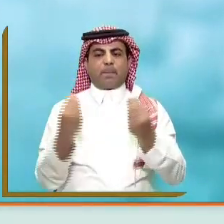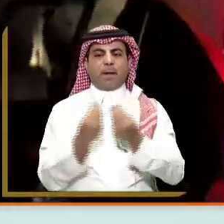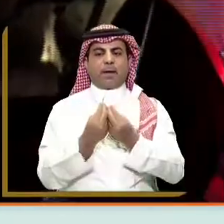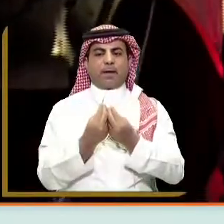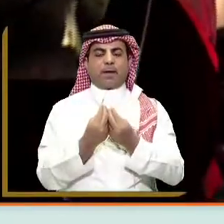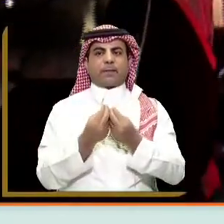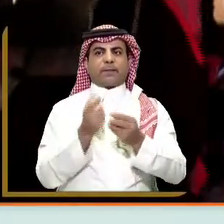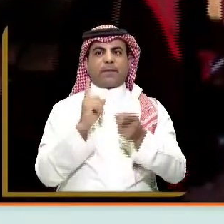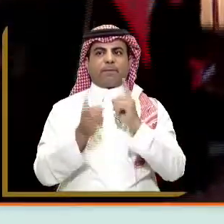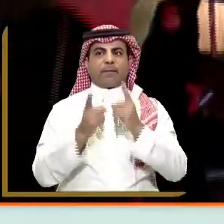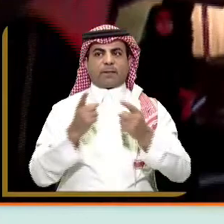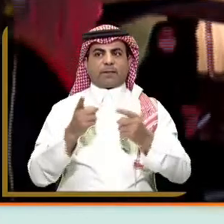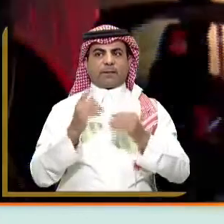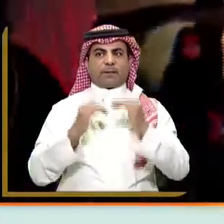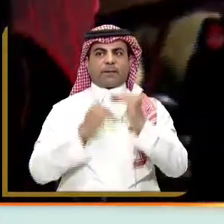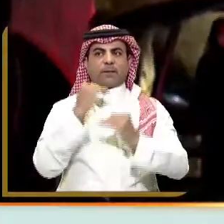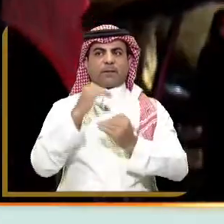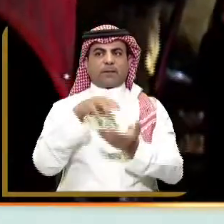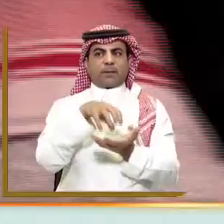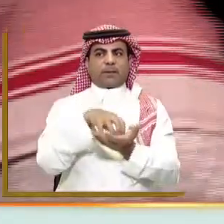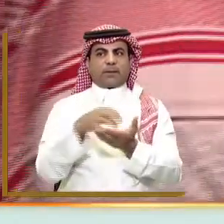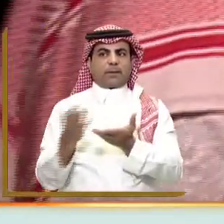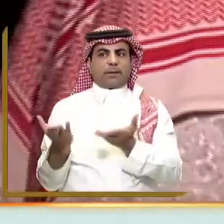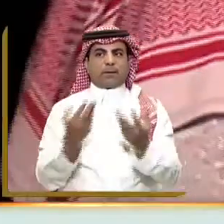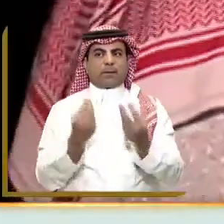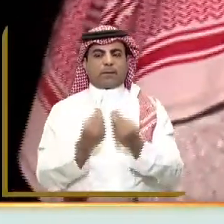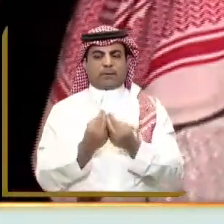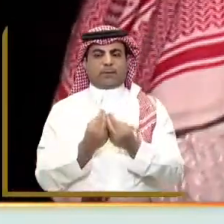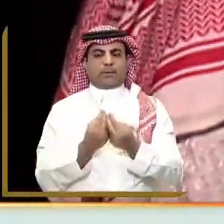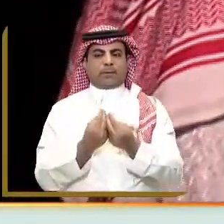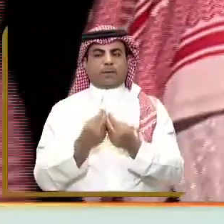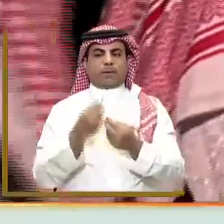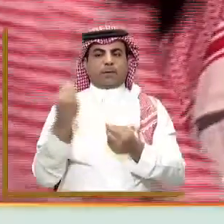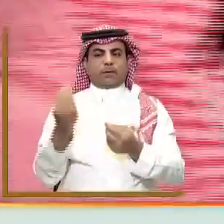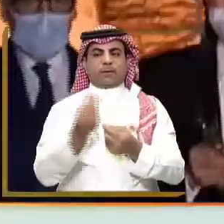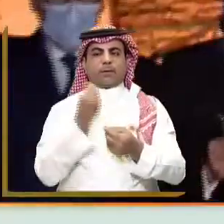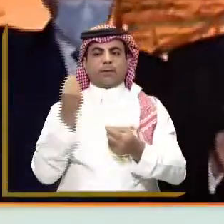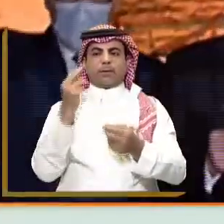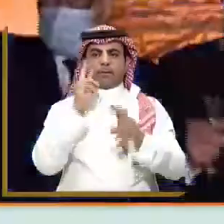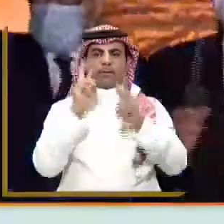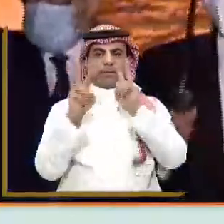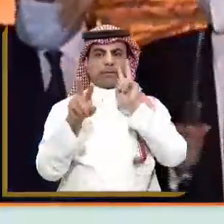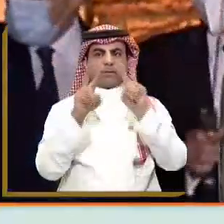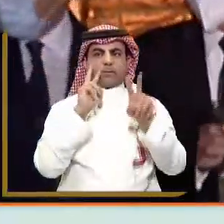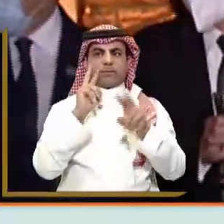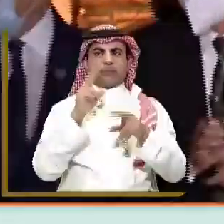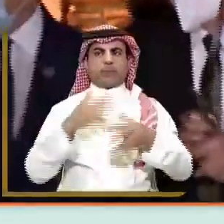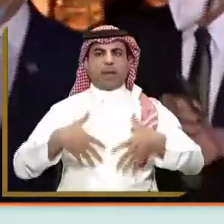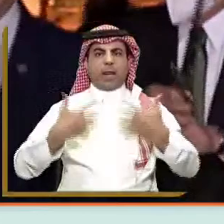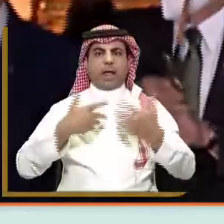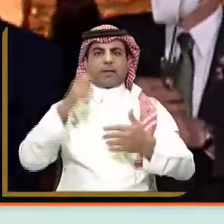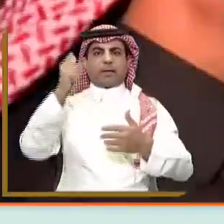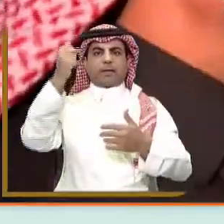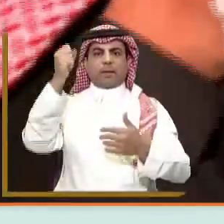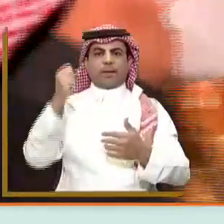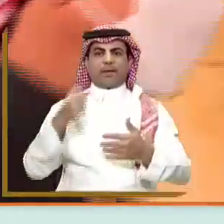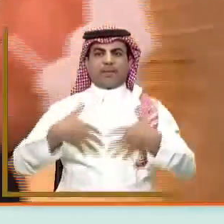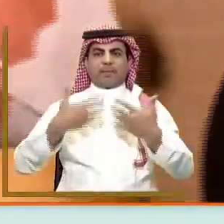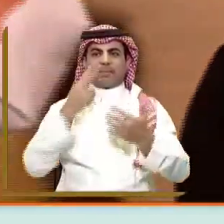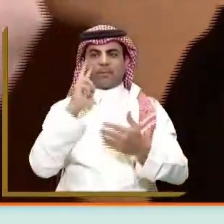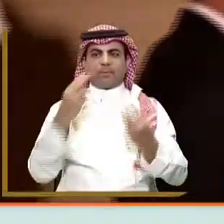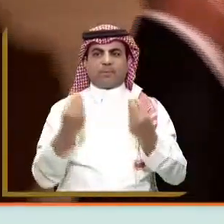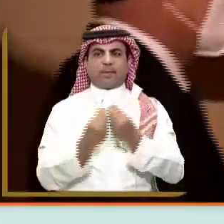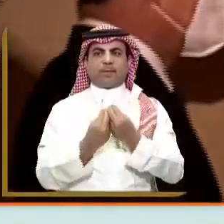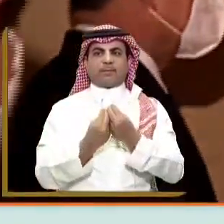والرئيس التنفيذي لهيئة تطوير بوابة الدرعية جيرارد إنزيريليو. وتجول رئيس الوزراء التايلاندي برفقة